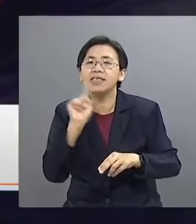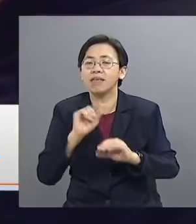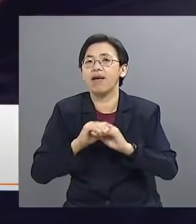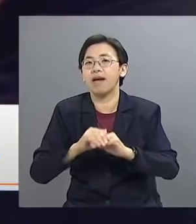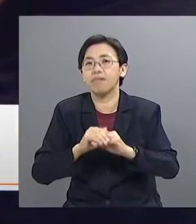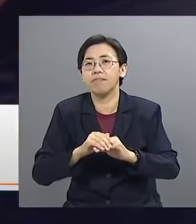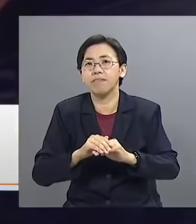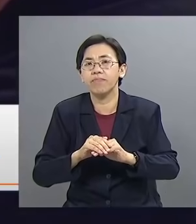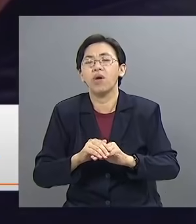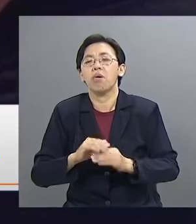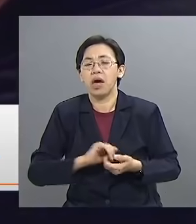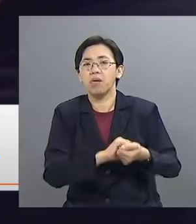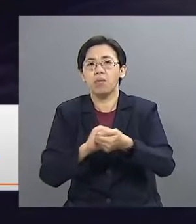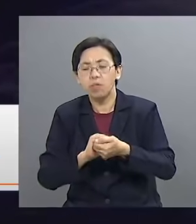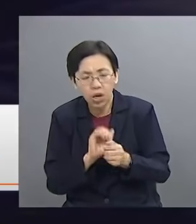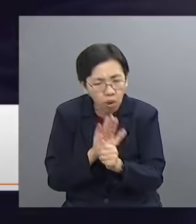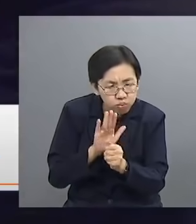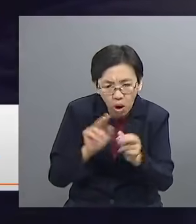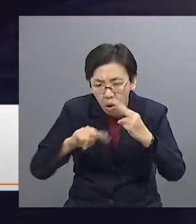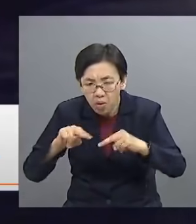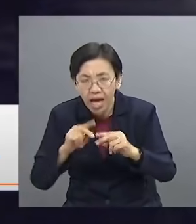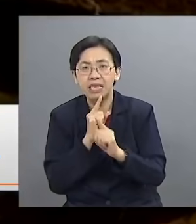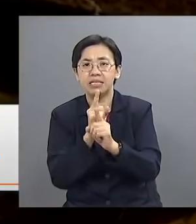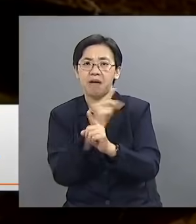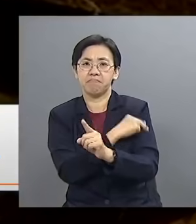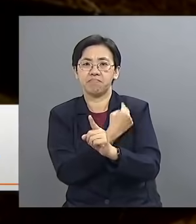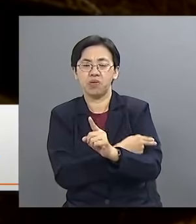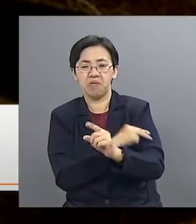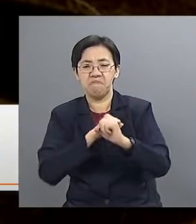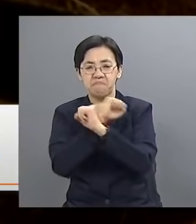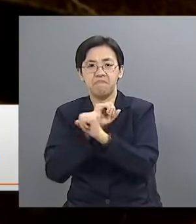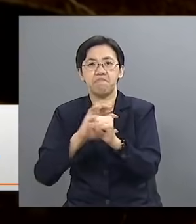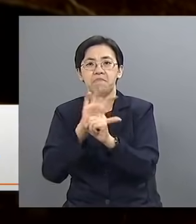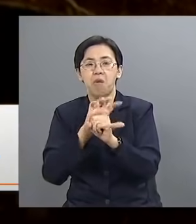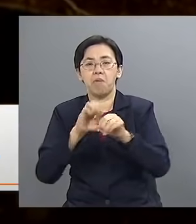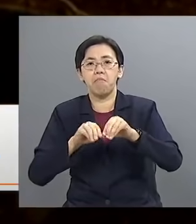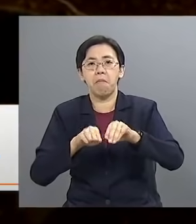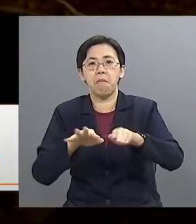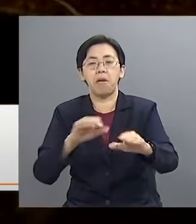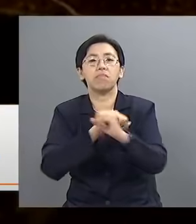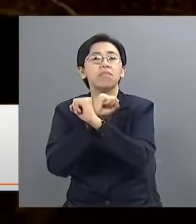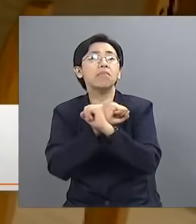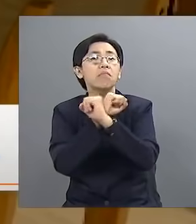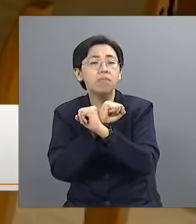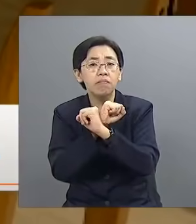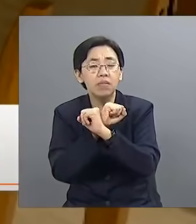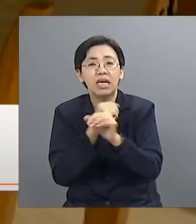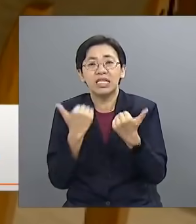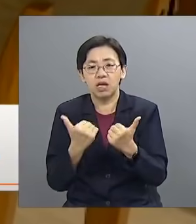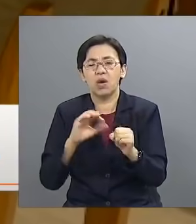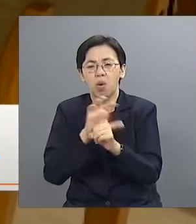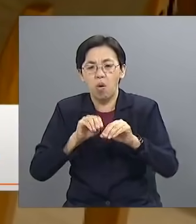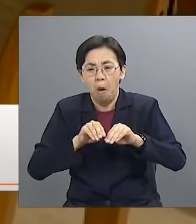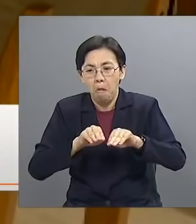มือเอาใจใส่กับมาตรการการควบคุมป้องกันการแพร่ระบาดของเชื้อโควิด-19 ที่กำลังแพร่ระบาดอย่างหนักในขณะ